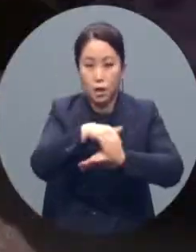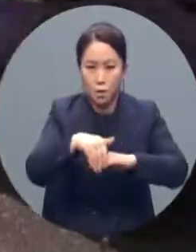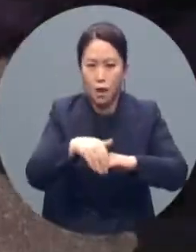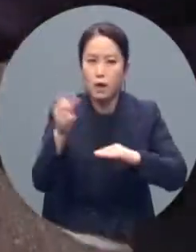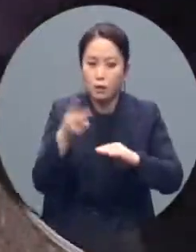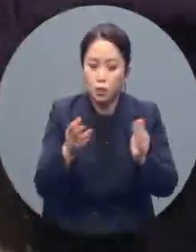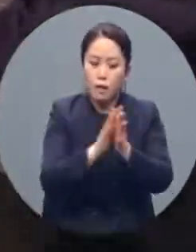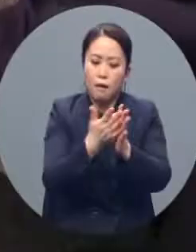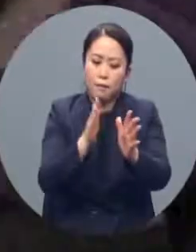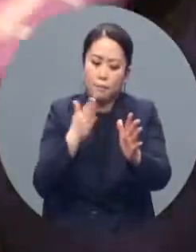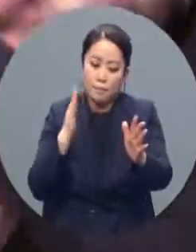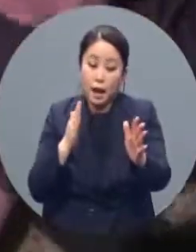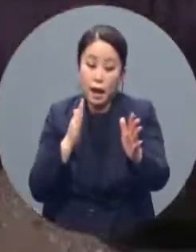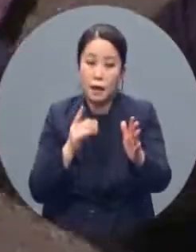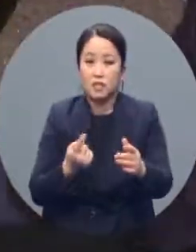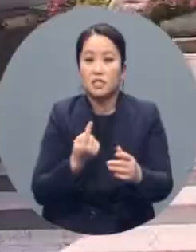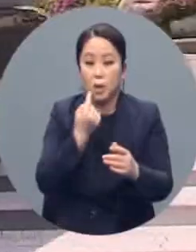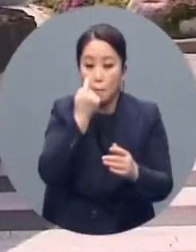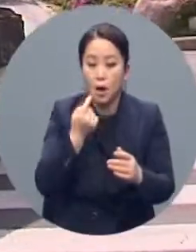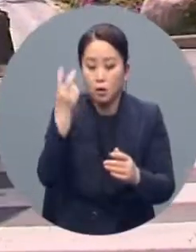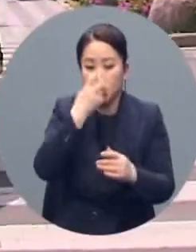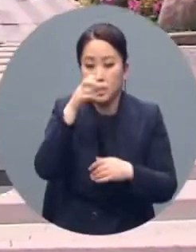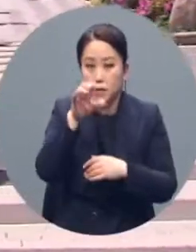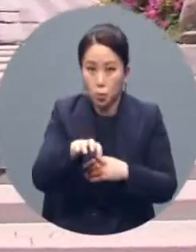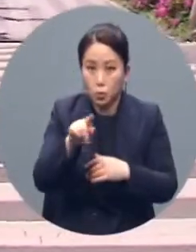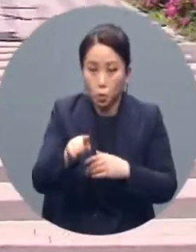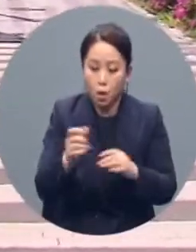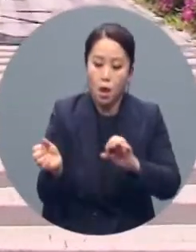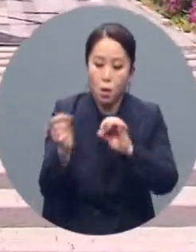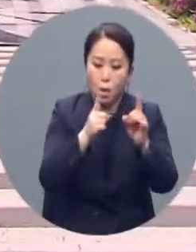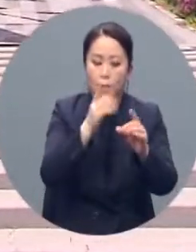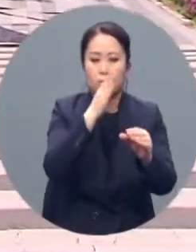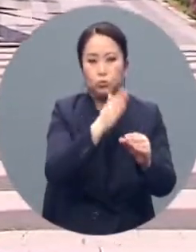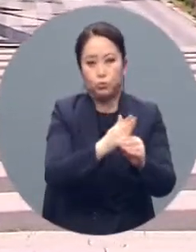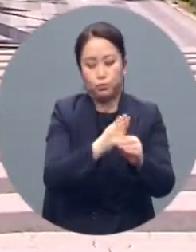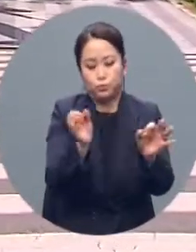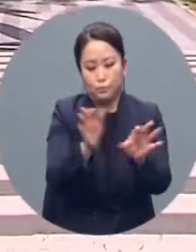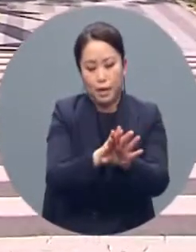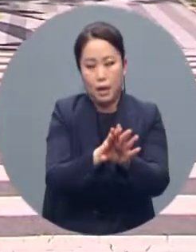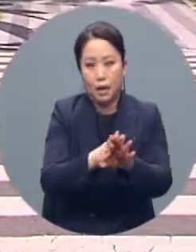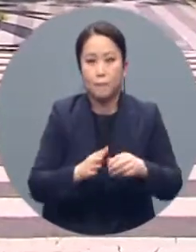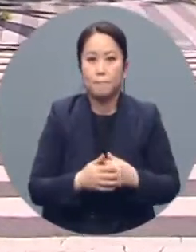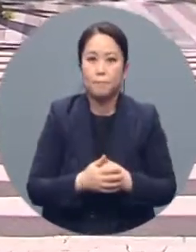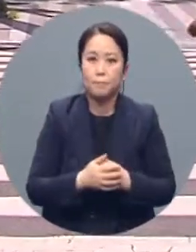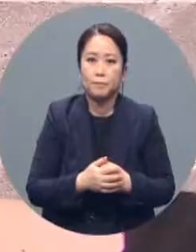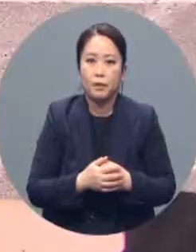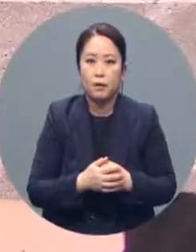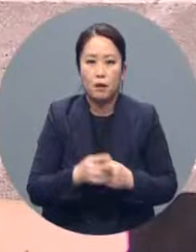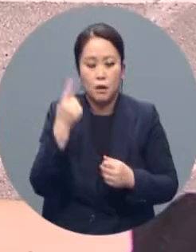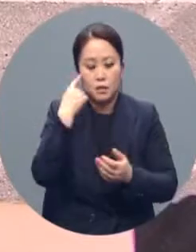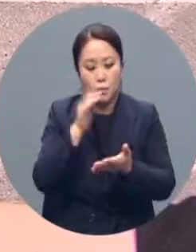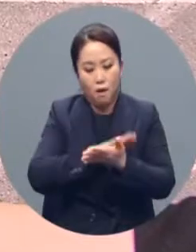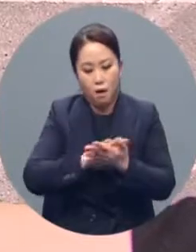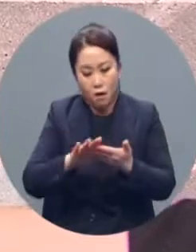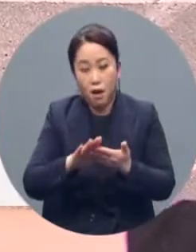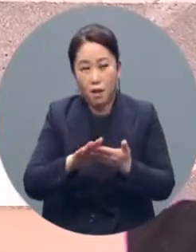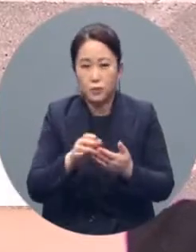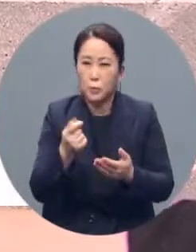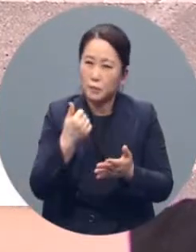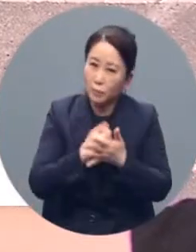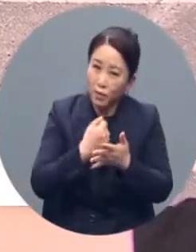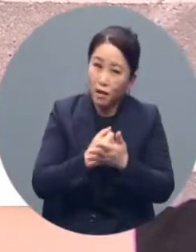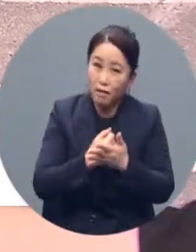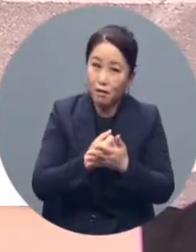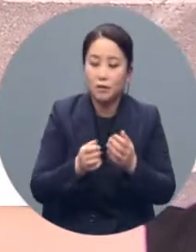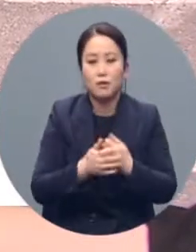이루던 선별검사소도 일상회복의 길목에서 사라지고 있습니다. 시원소소하기도 하고요. 이제